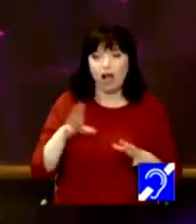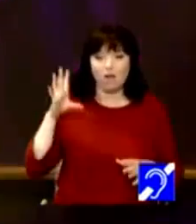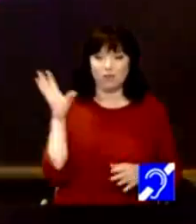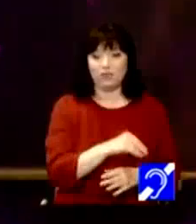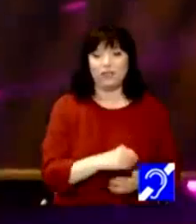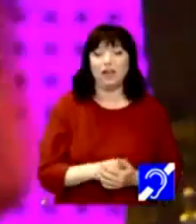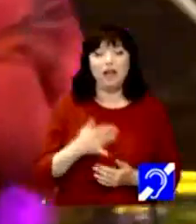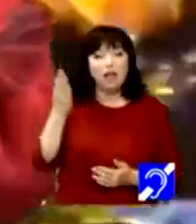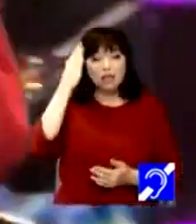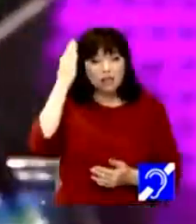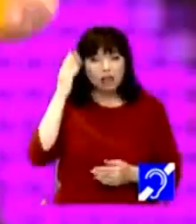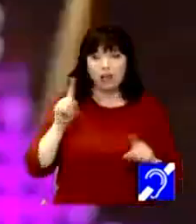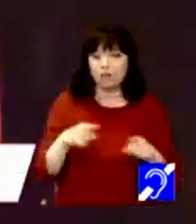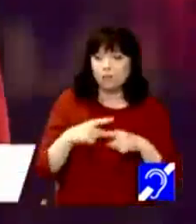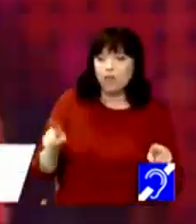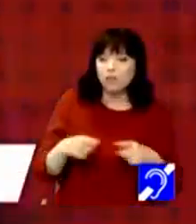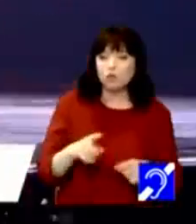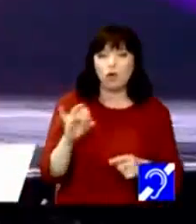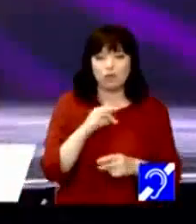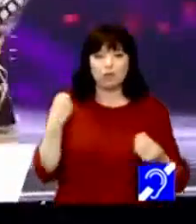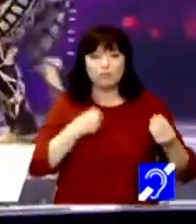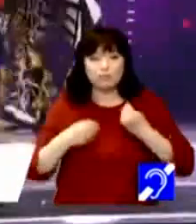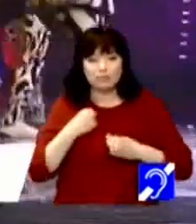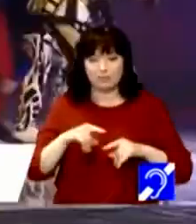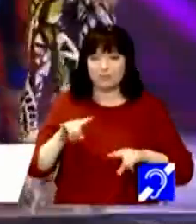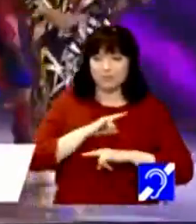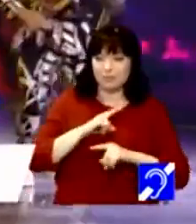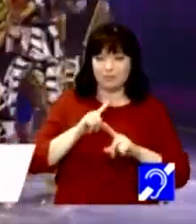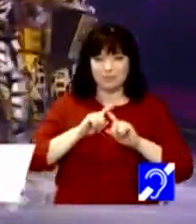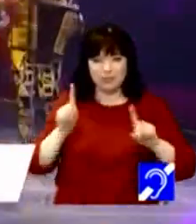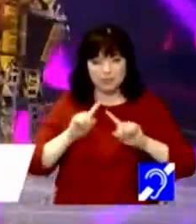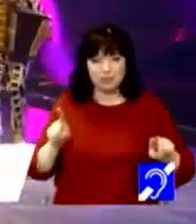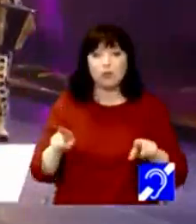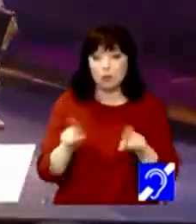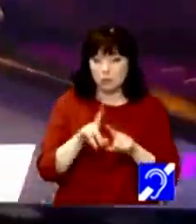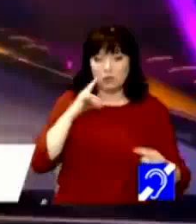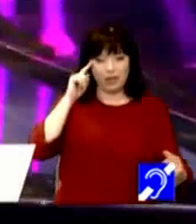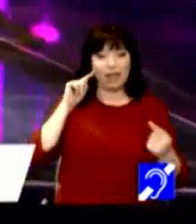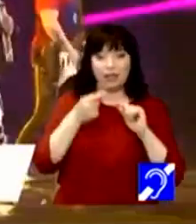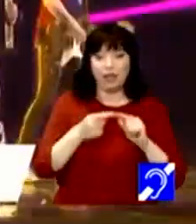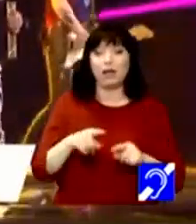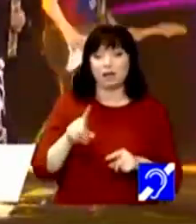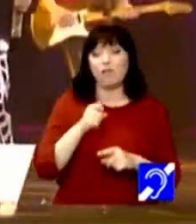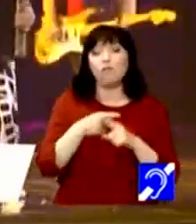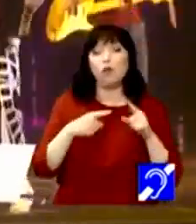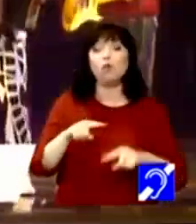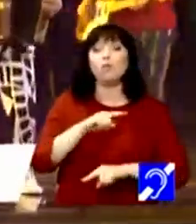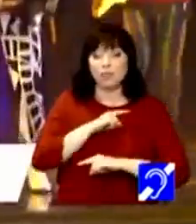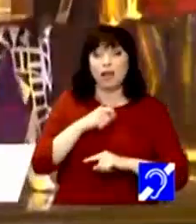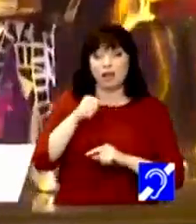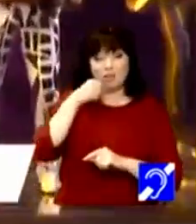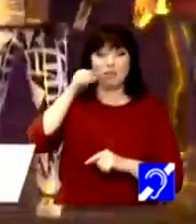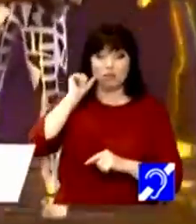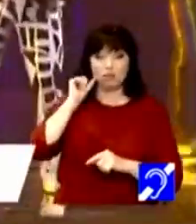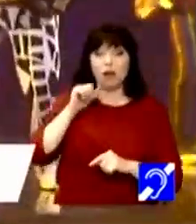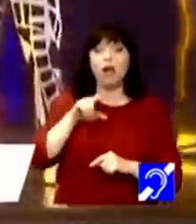Talentul interpreților, dar și îmbinarea tradiționalului cu modernul au făcut și ele diferența. În semifinala de aseară, reprezentanții Republicii